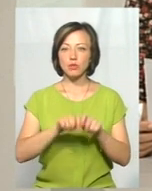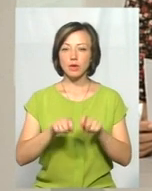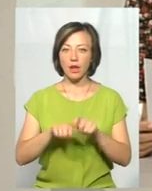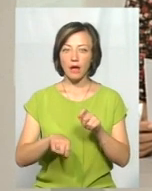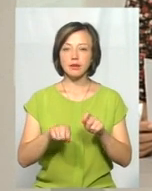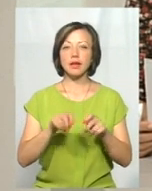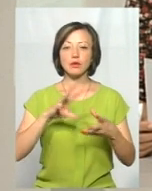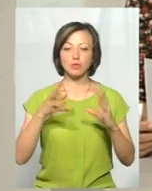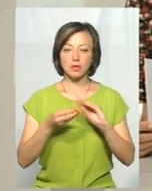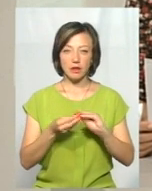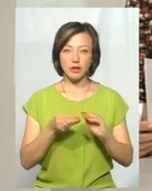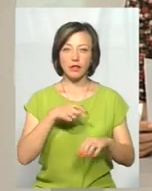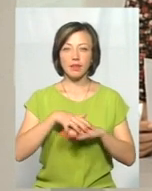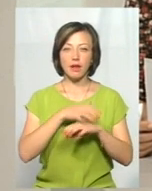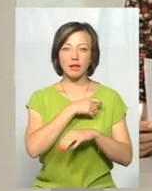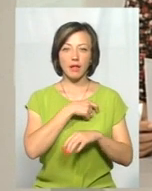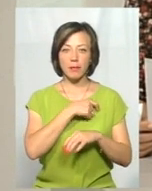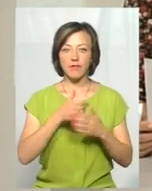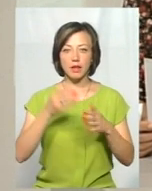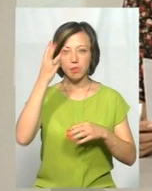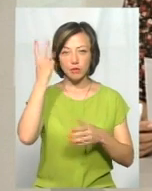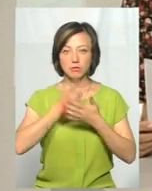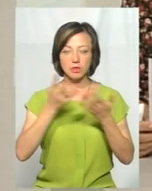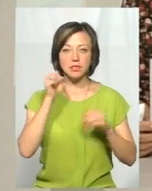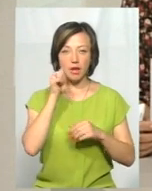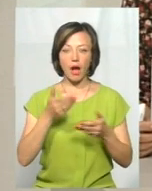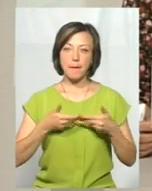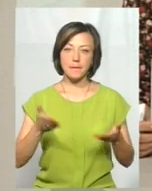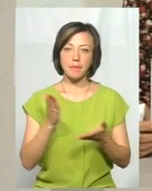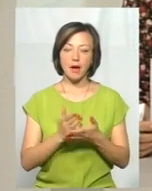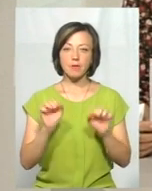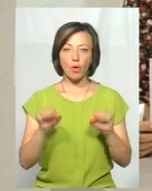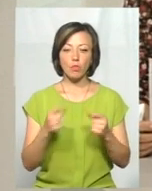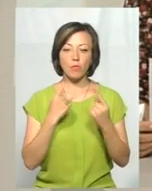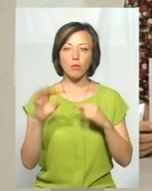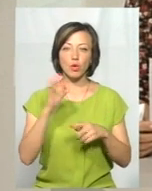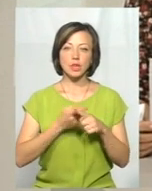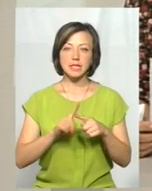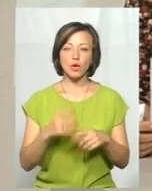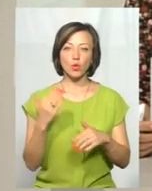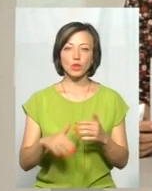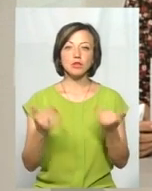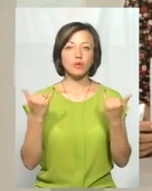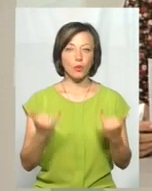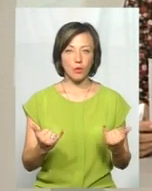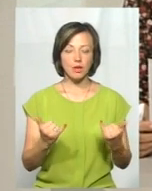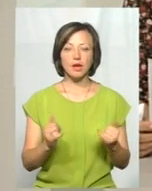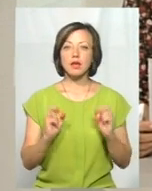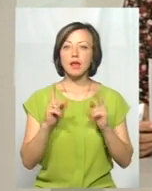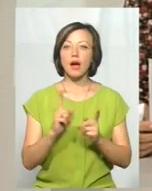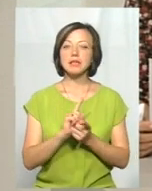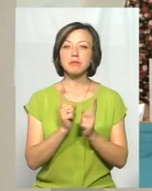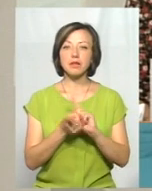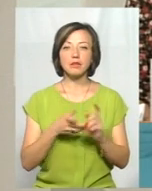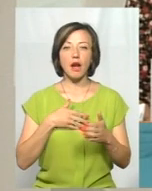від Хмельниччини будуть оприлюднені завтра. А ми маємо нагоду поговорити про це вже сьогодні. Про те, як